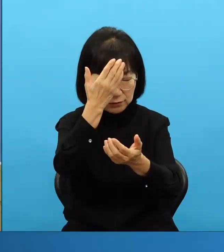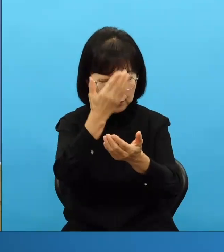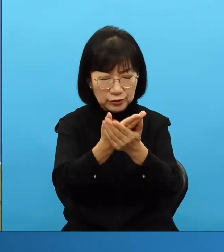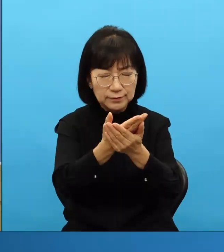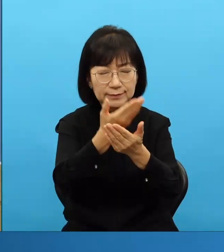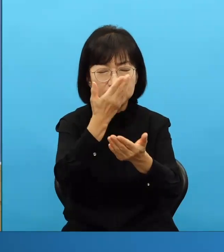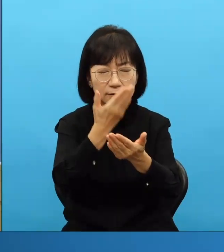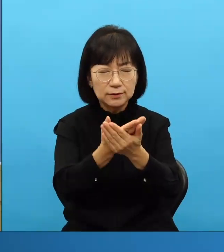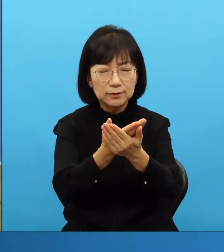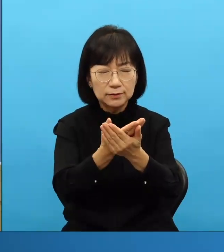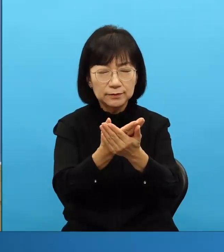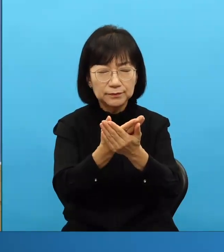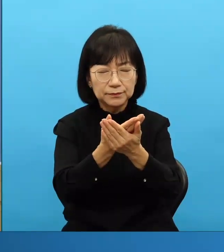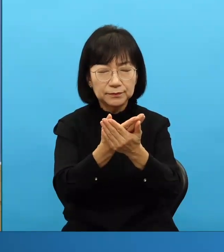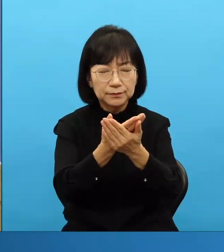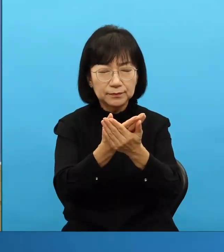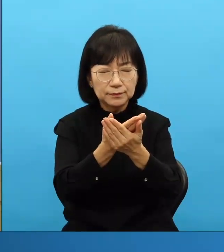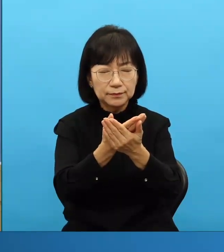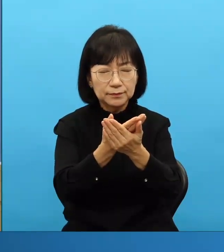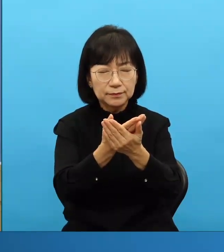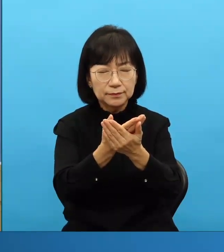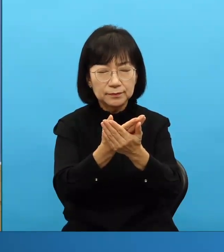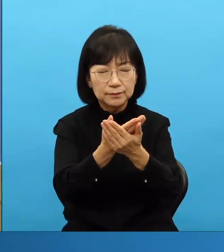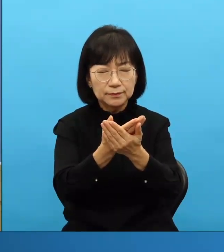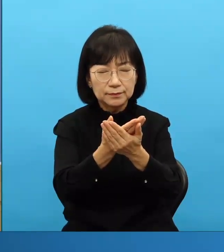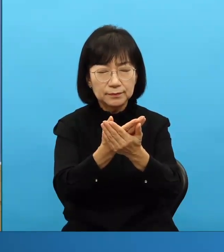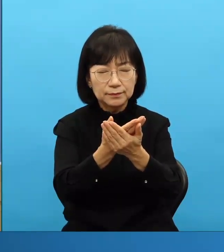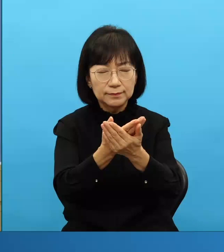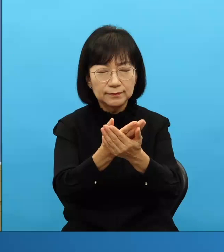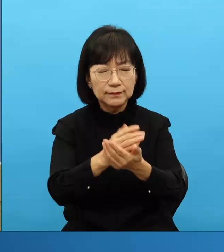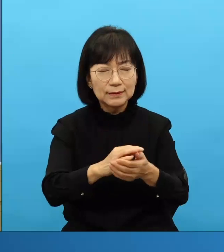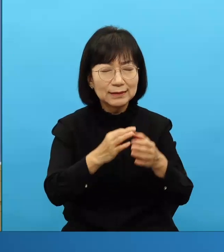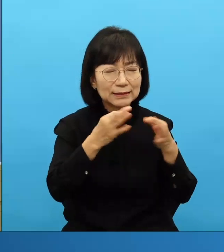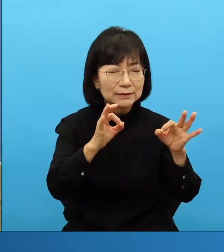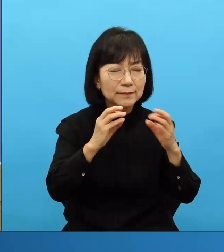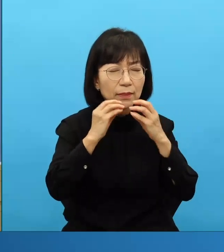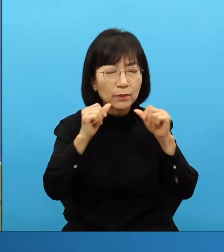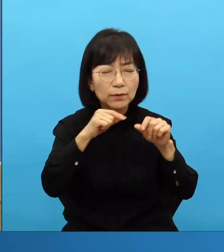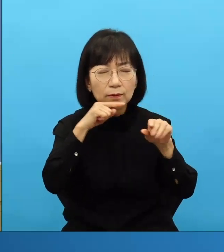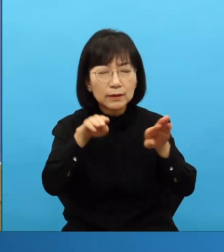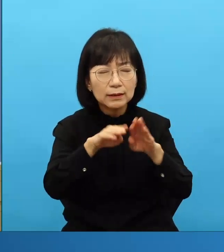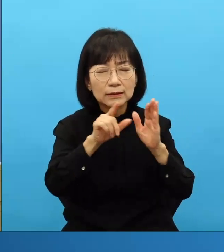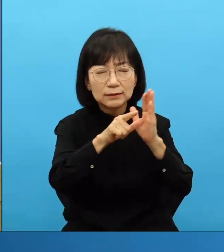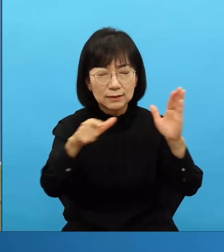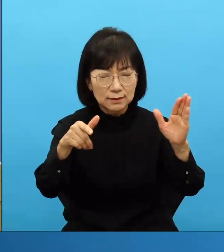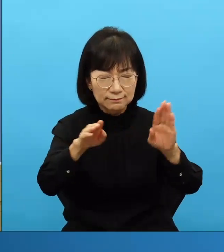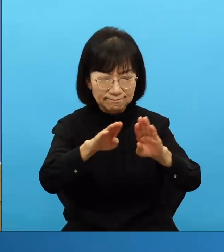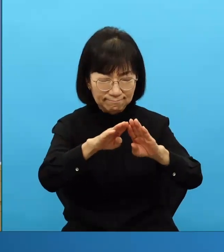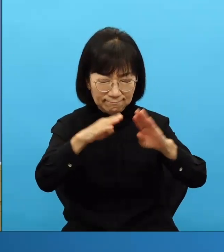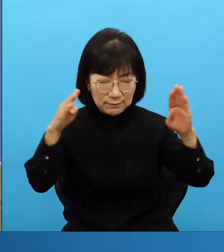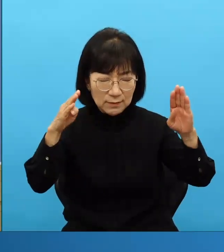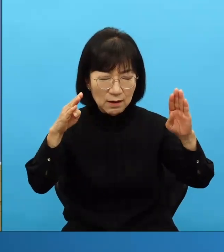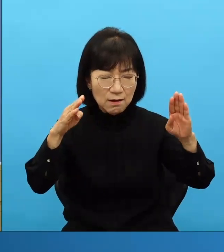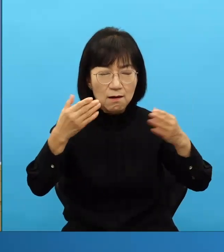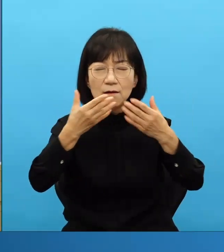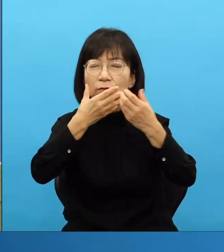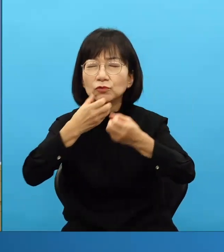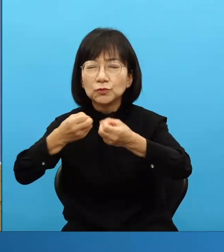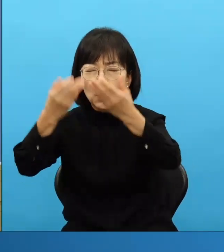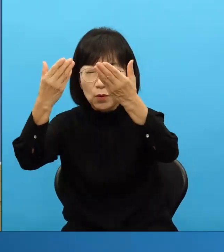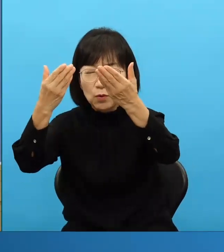ourselves for the work of systemizing the 3 courtyards 24 hours a day. 금토일 시대를 열어 이 축복을 우리 후대에게